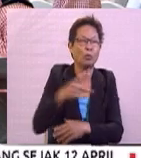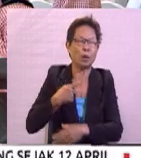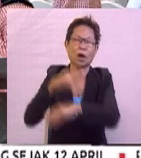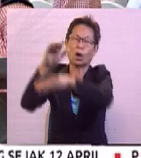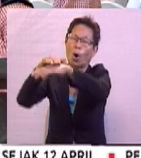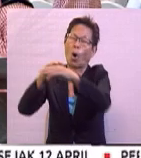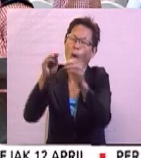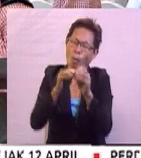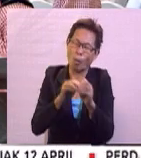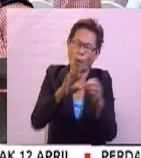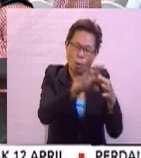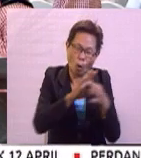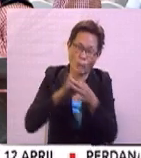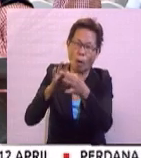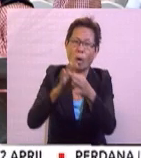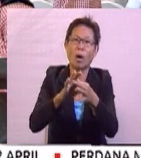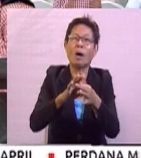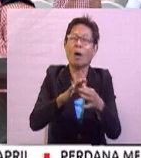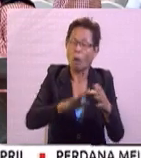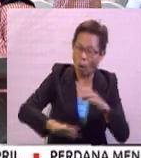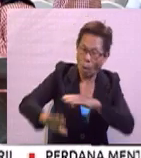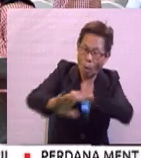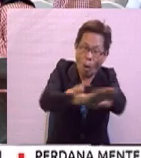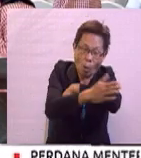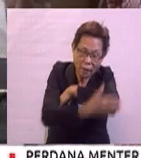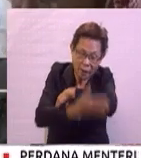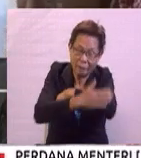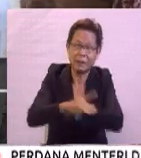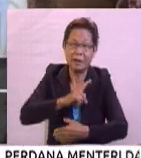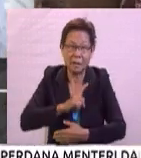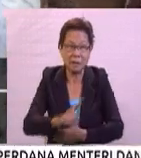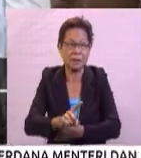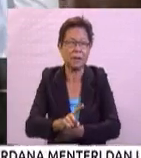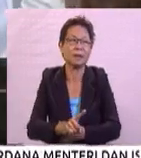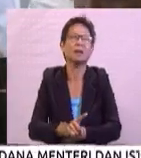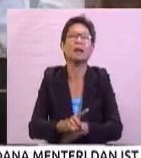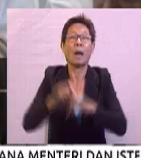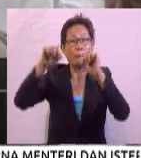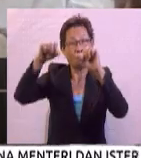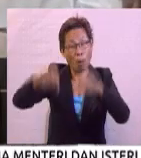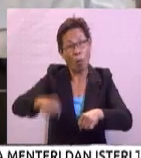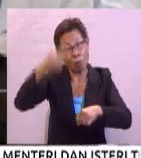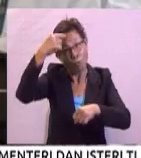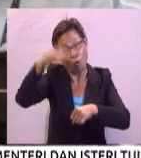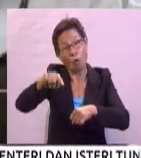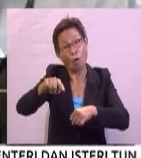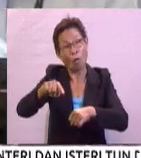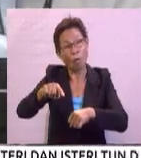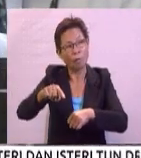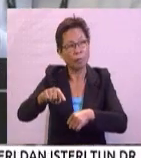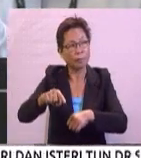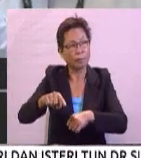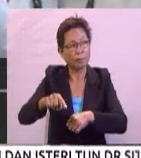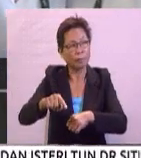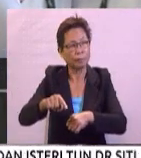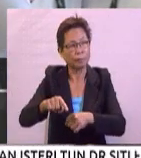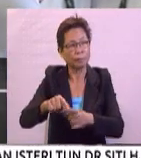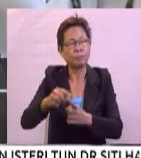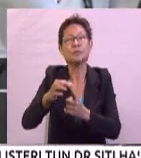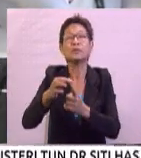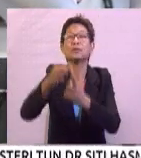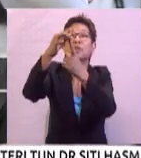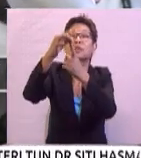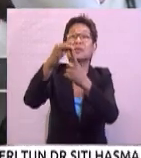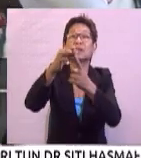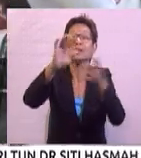greater cooperation between Muslims. There is a great responsibility for all media, especially on social